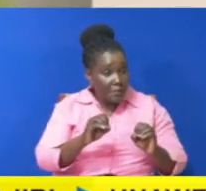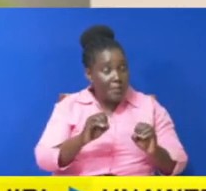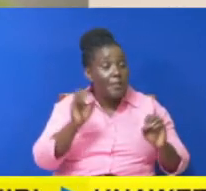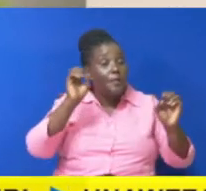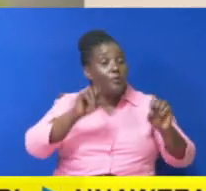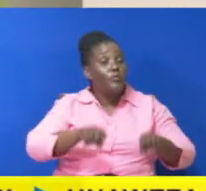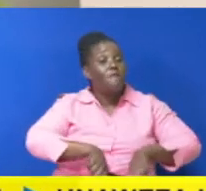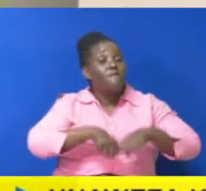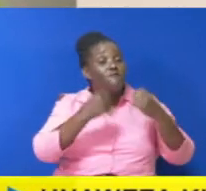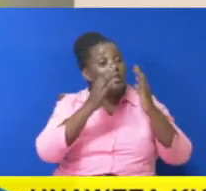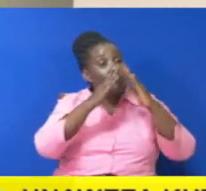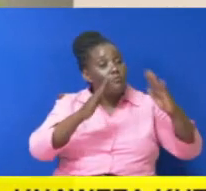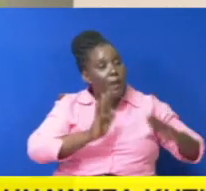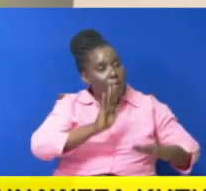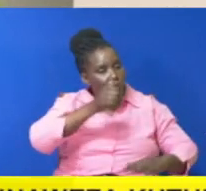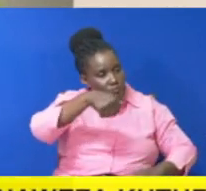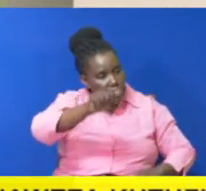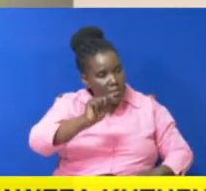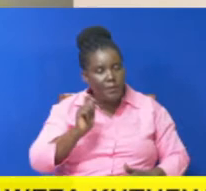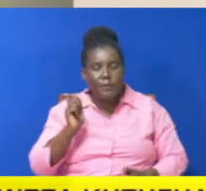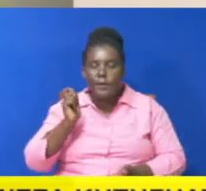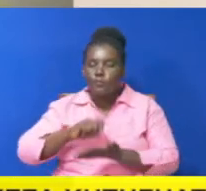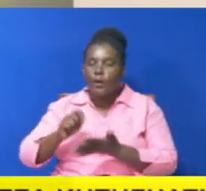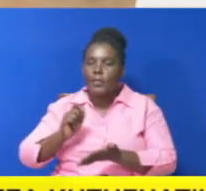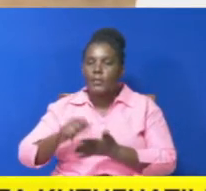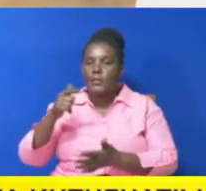John Matias, TBC.